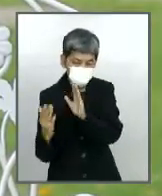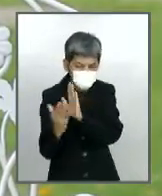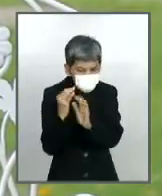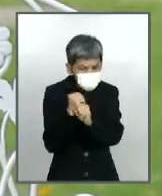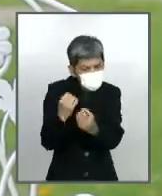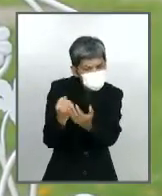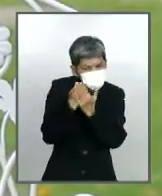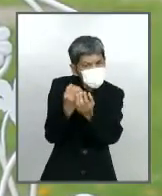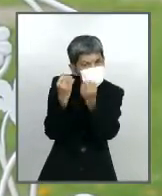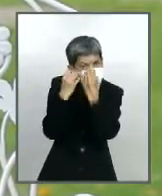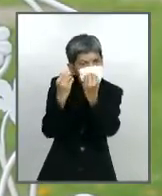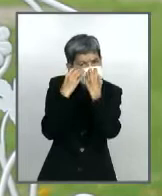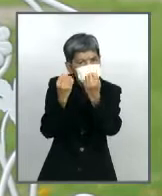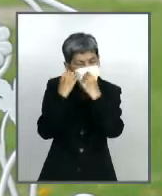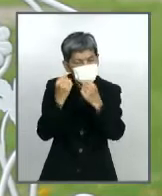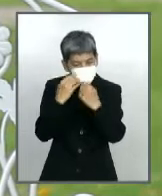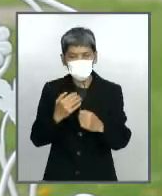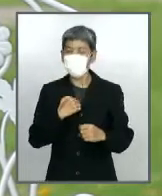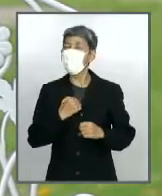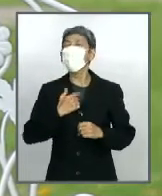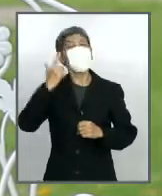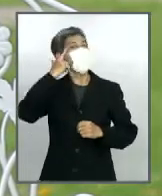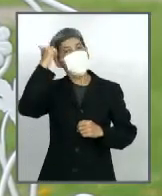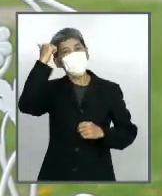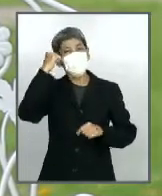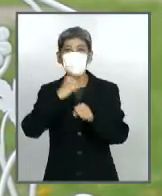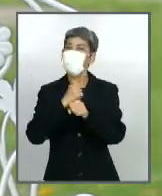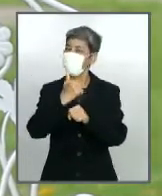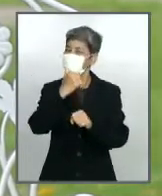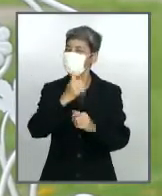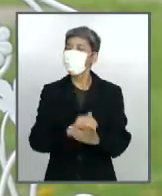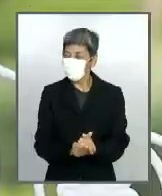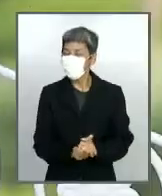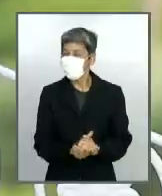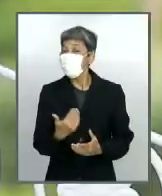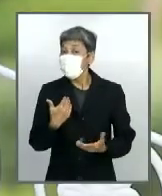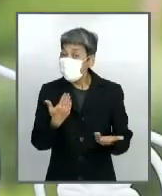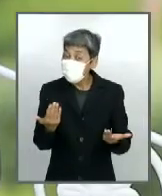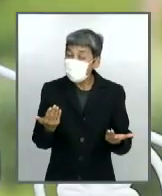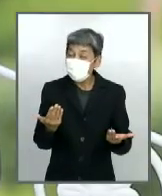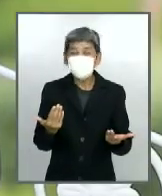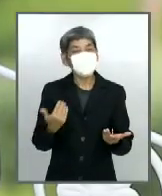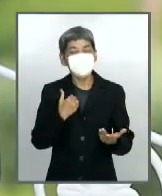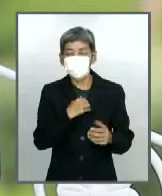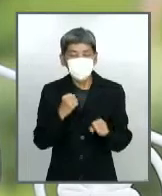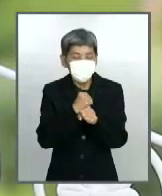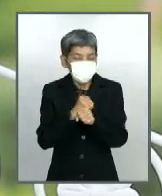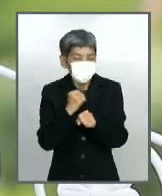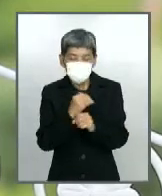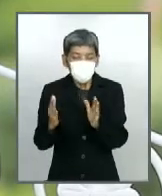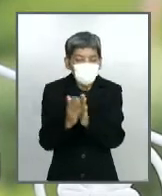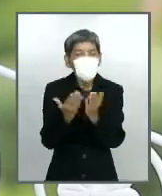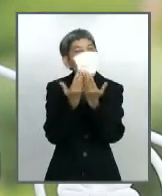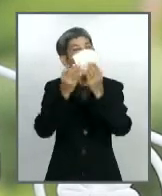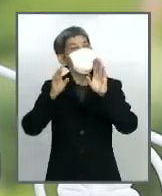อบครัวลูกหลานของเราให้เขาช่วยสอนช่วยแนะนำแล้วก็จะได้ทักษะนี้จากคนใกล้ตัวด้วยแถมยังทำให้ได้ทักษะใหม่ได้